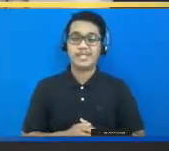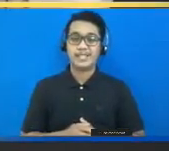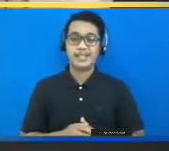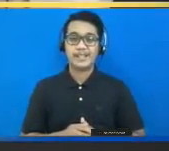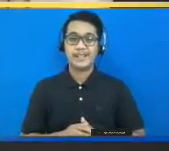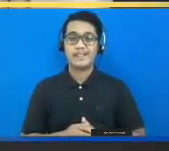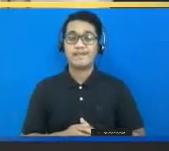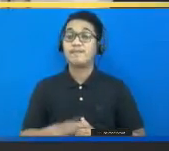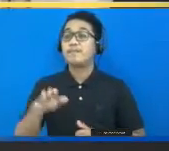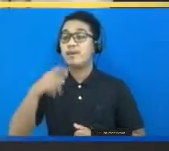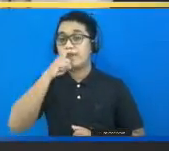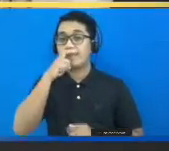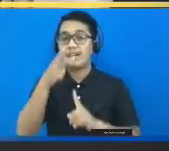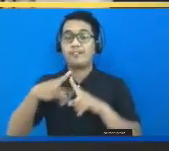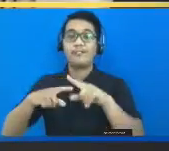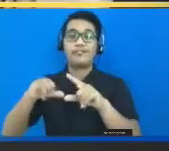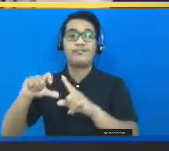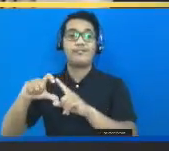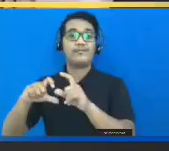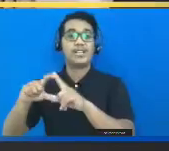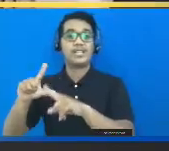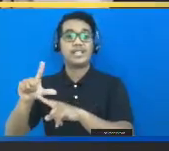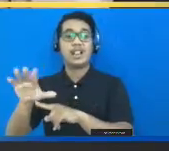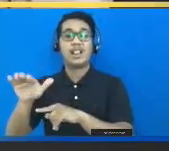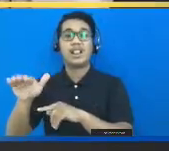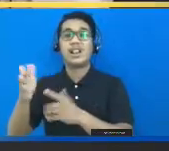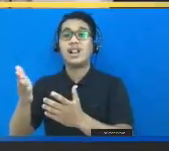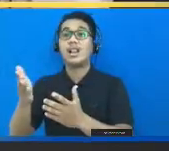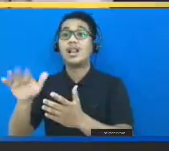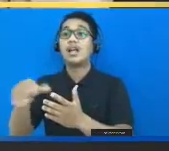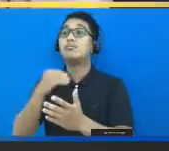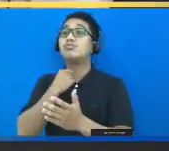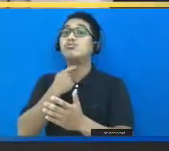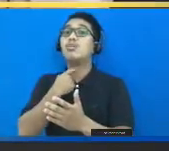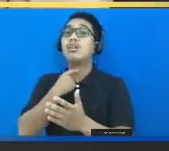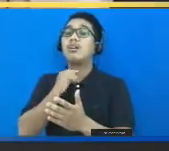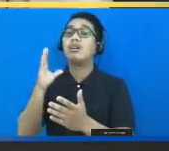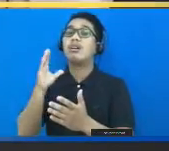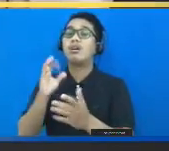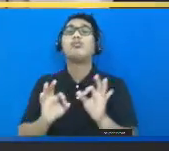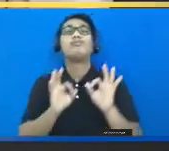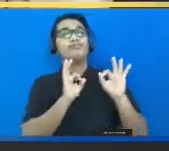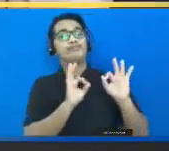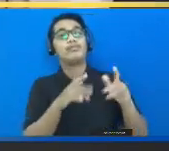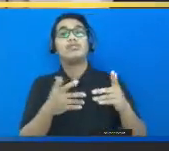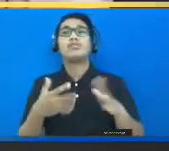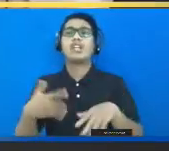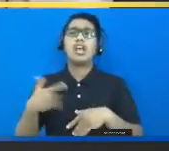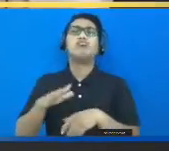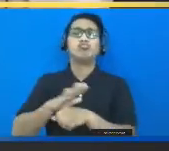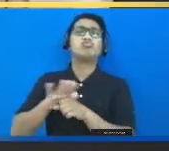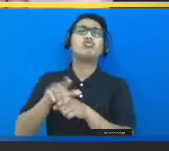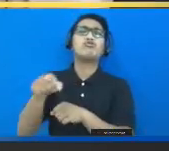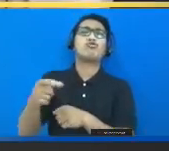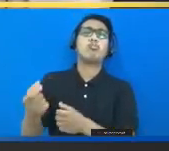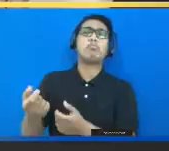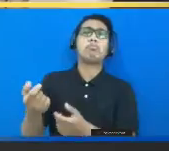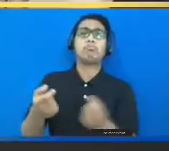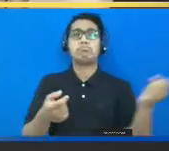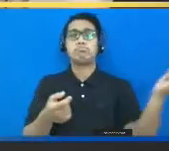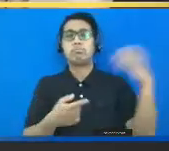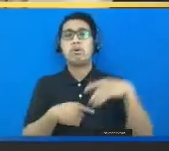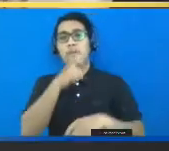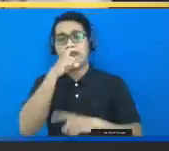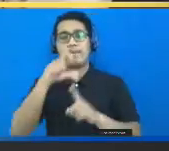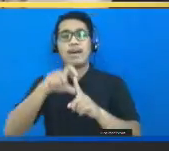Faiza boleh Dian you teman-teman cair Asep Ya sudah cukup tadi yang disampaikan Pak